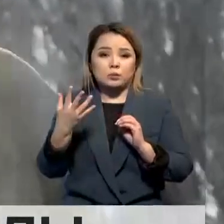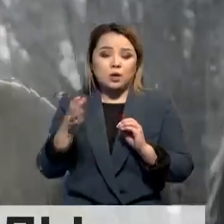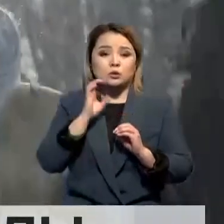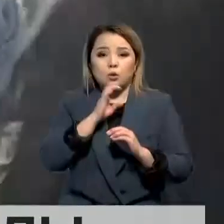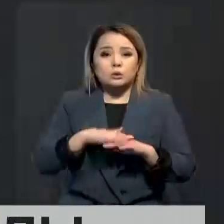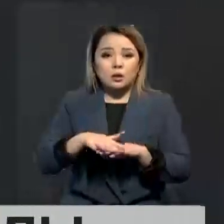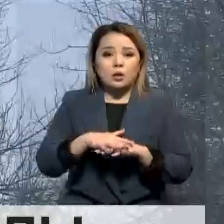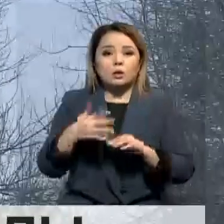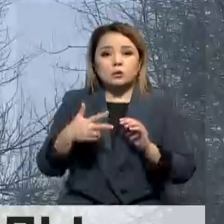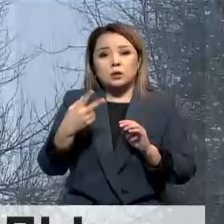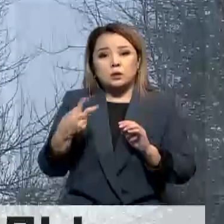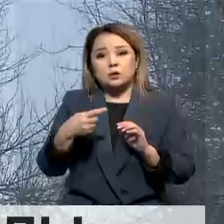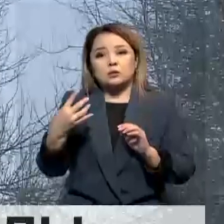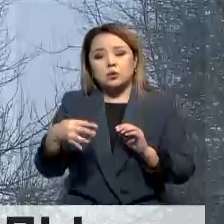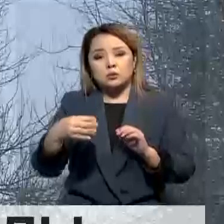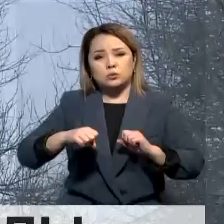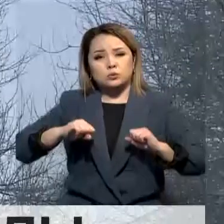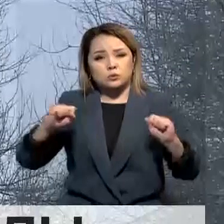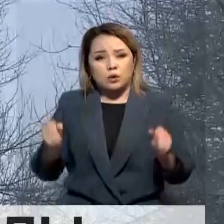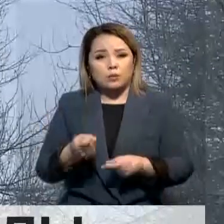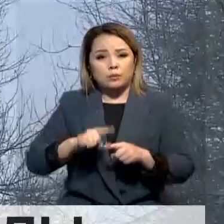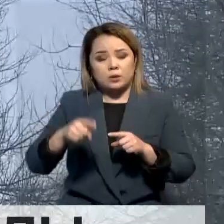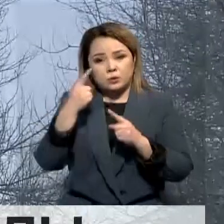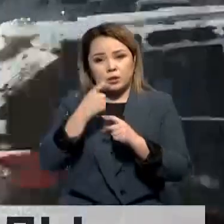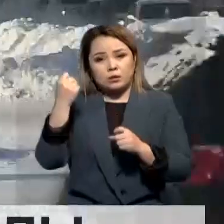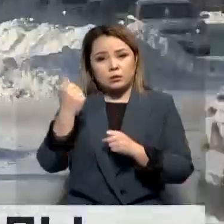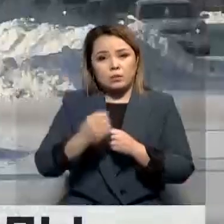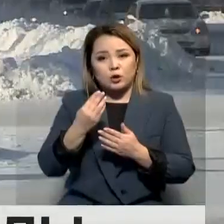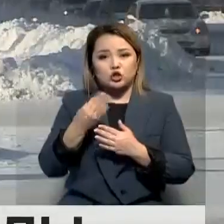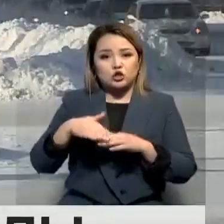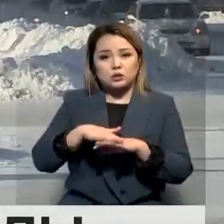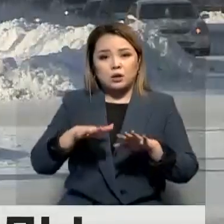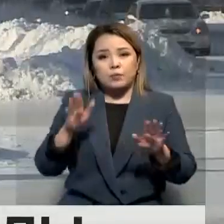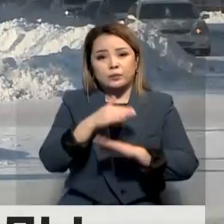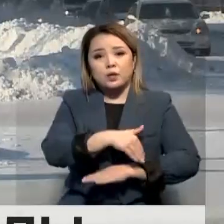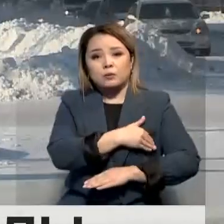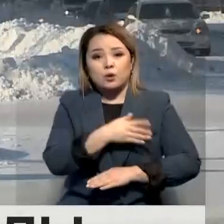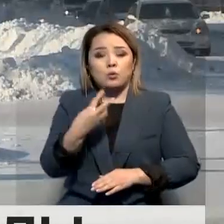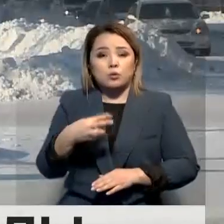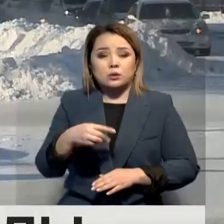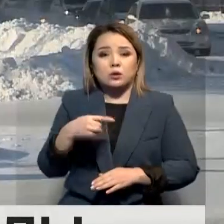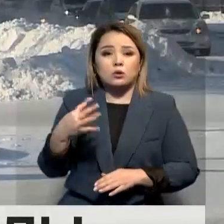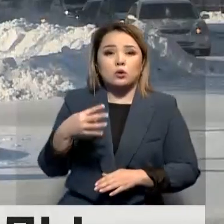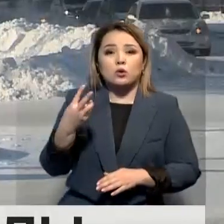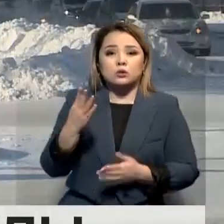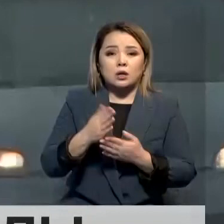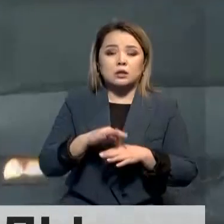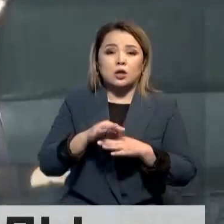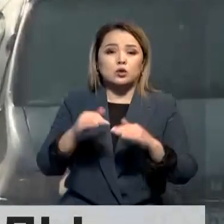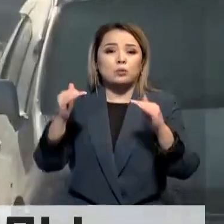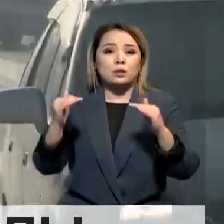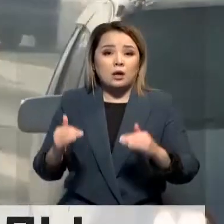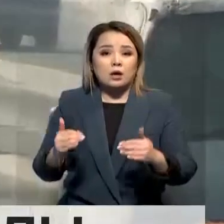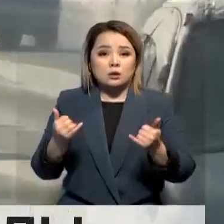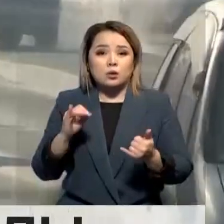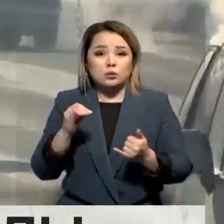түнде 32-40 градусқа дейін аяз болады. Ал шығыста ауа температурасы түнде 30-43 градусқа дейін төмендейді.